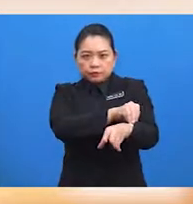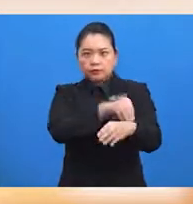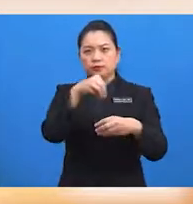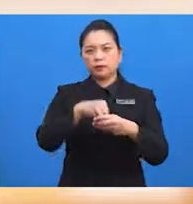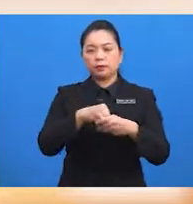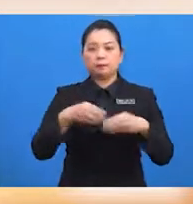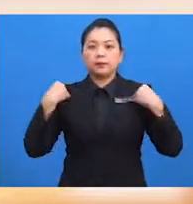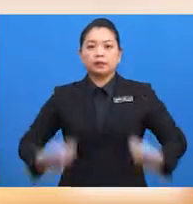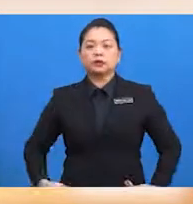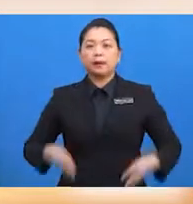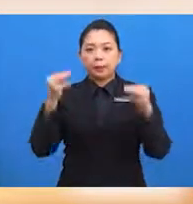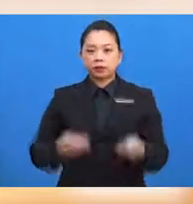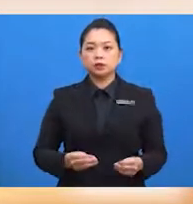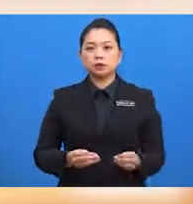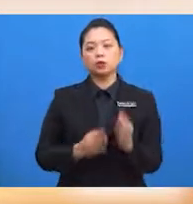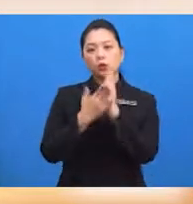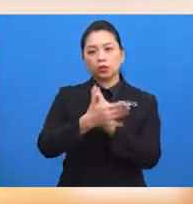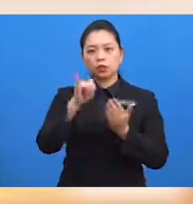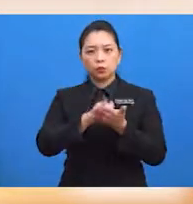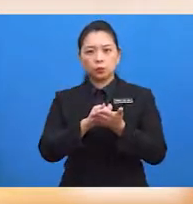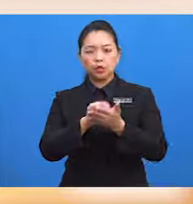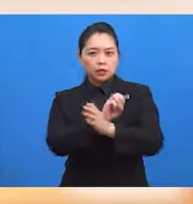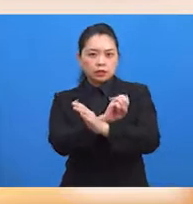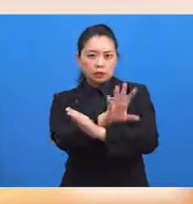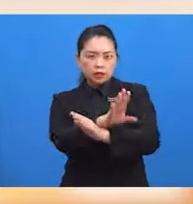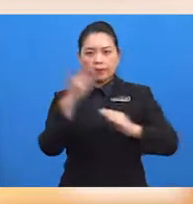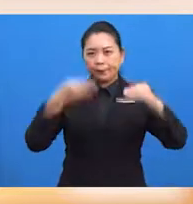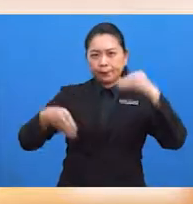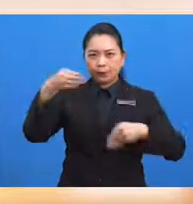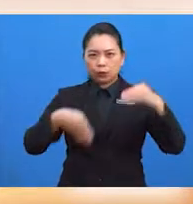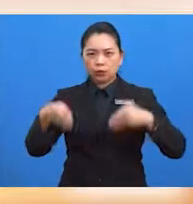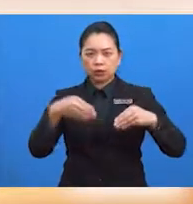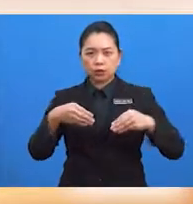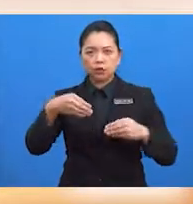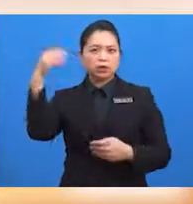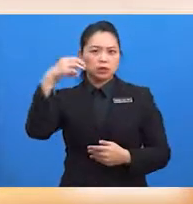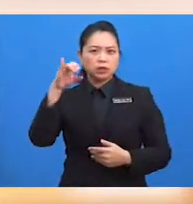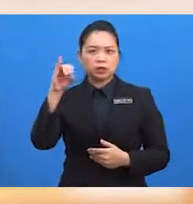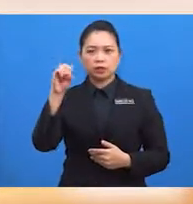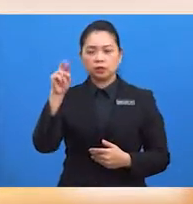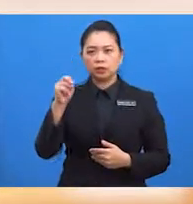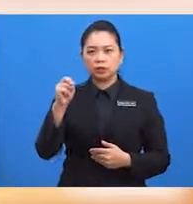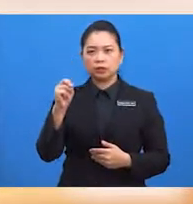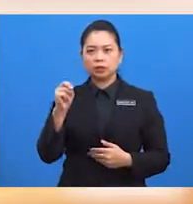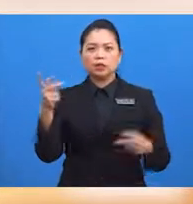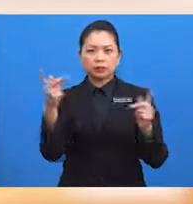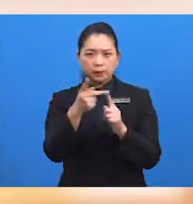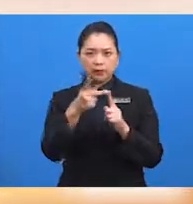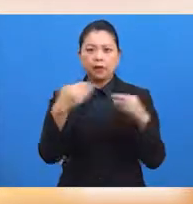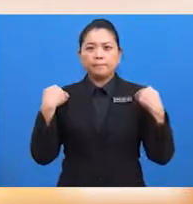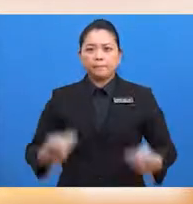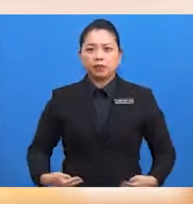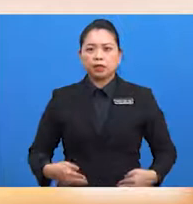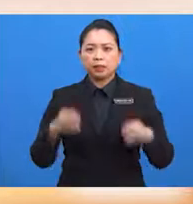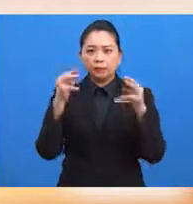oleh yang demikian kesan by Loji daripada Saudara mengayun terhadap pada manusia